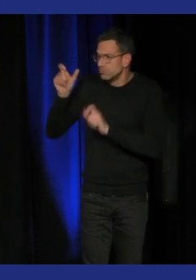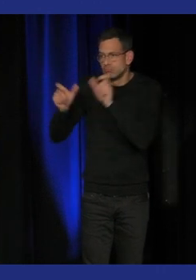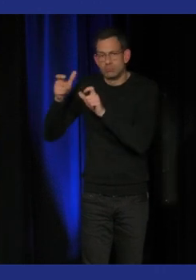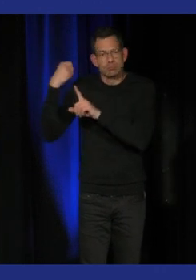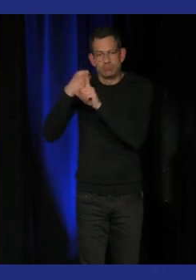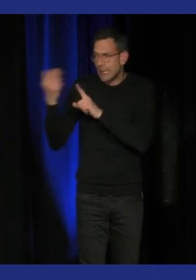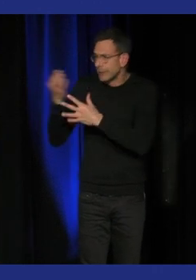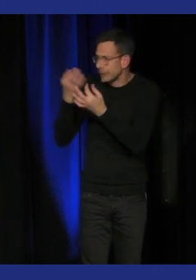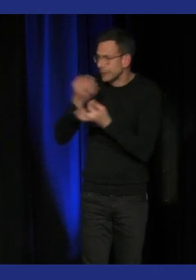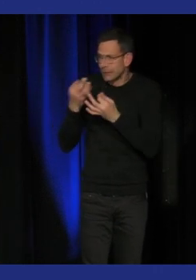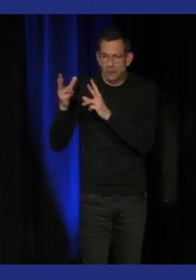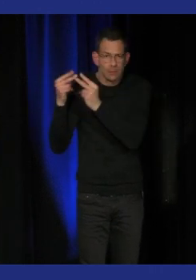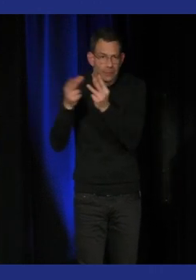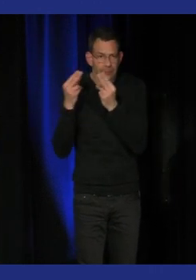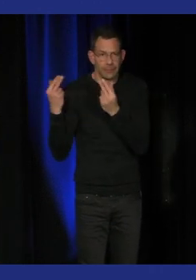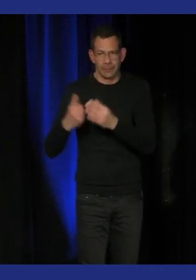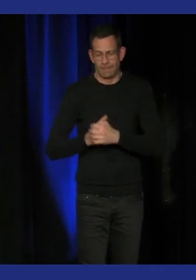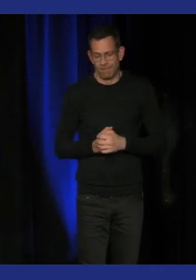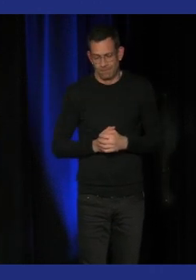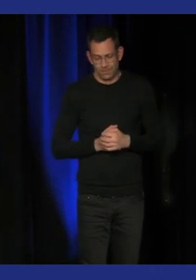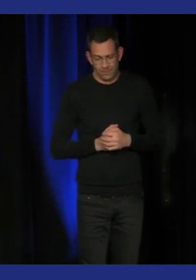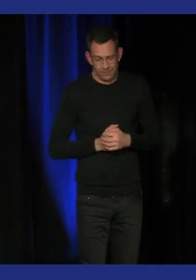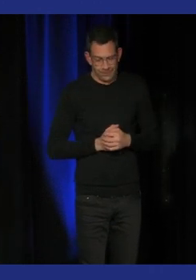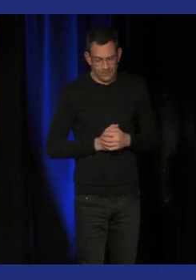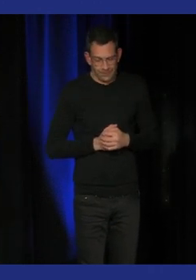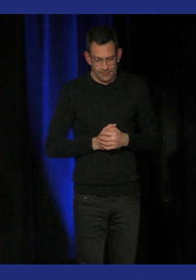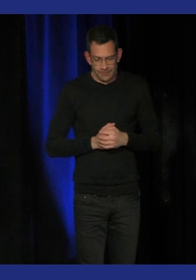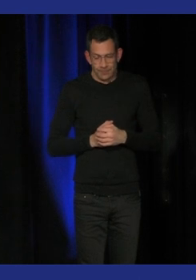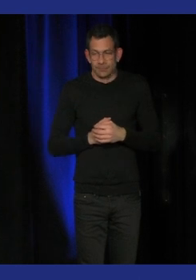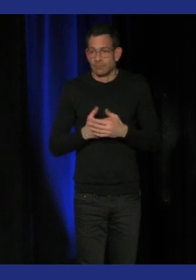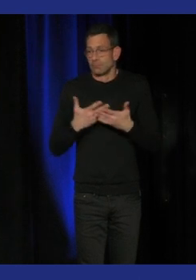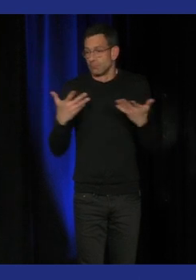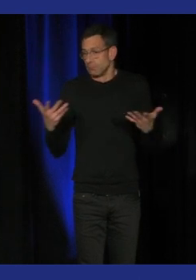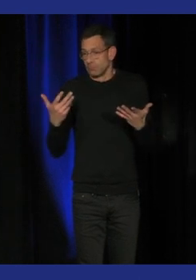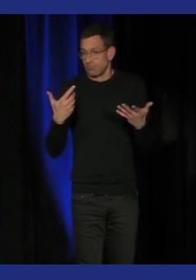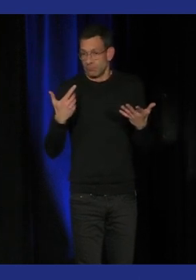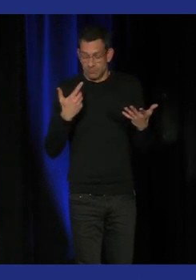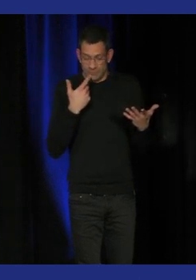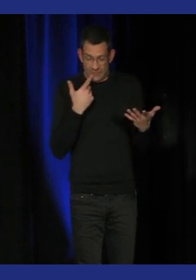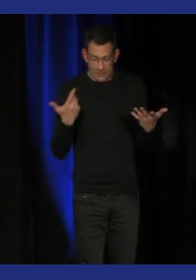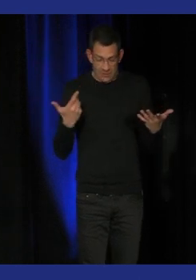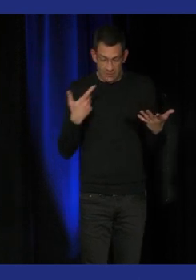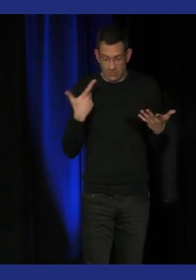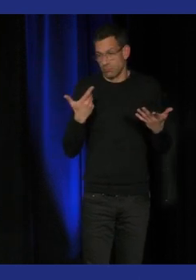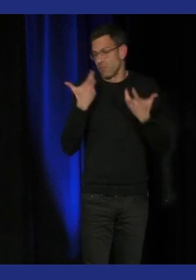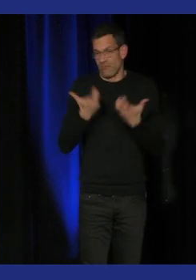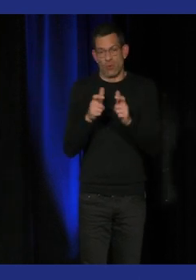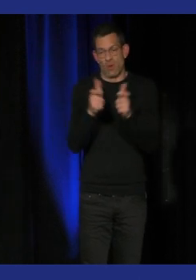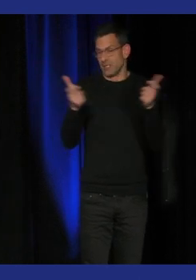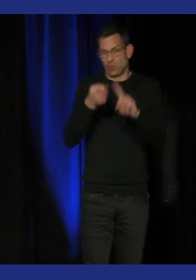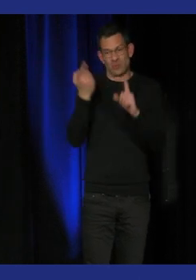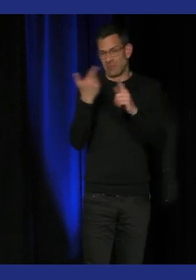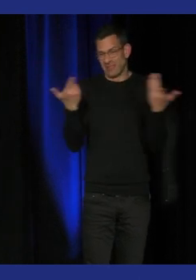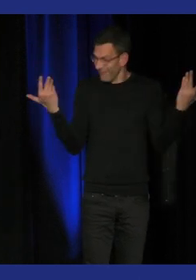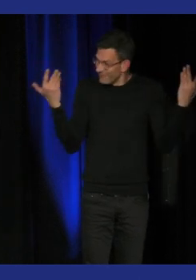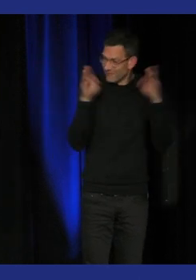des militantes avec qui je travaille. Donc c'est la lutte pour fermer les institutions spécialisées et développer la